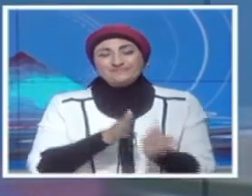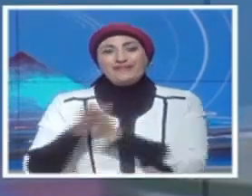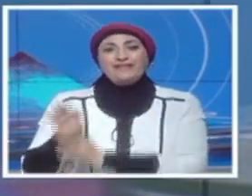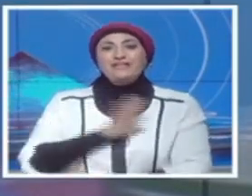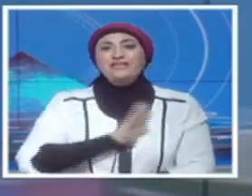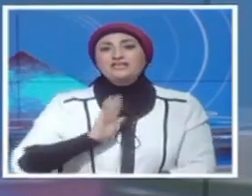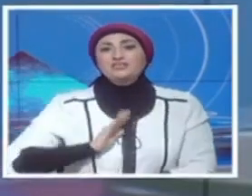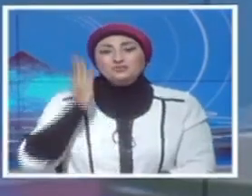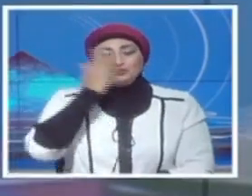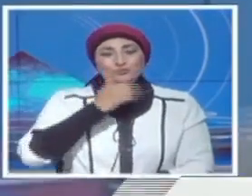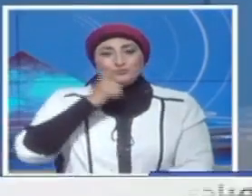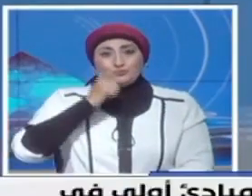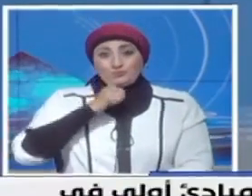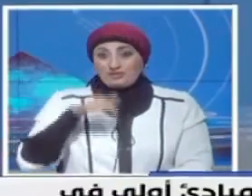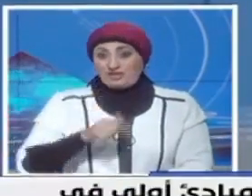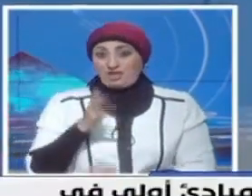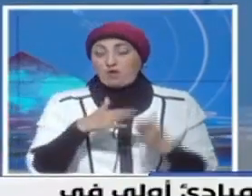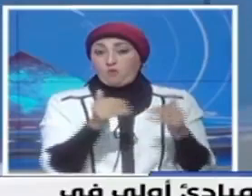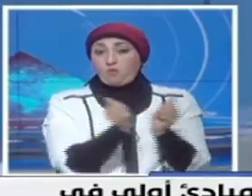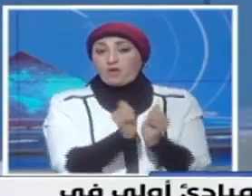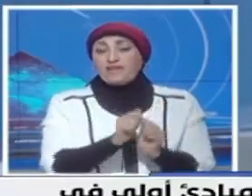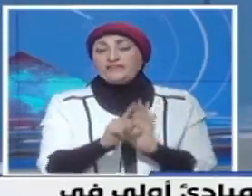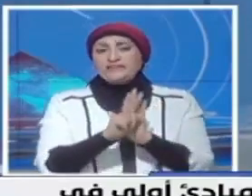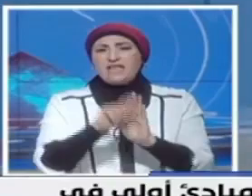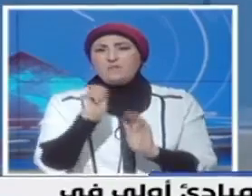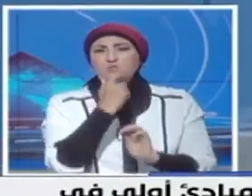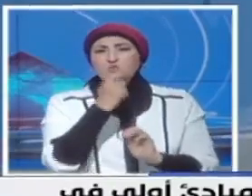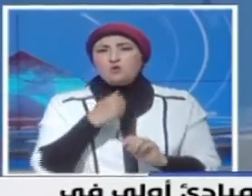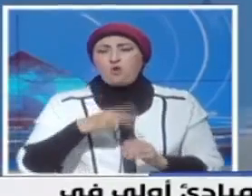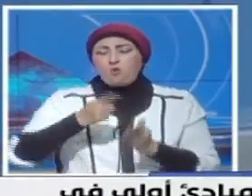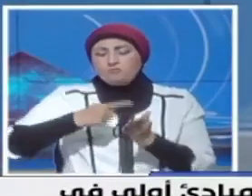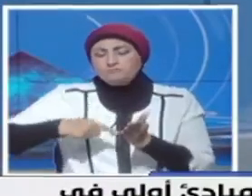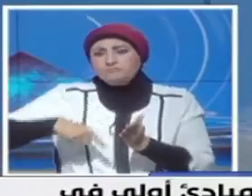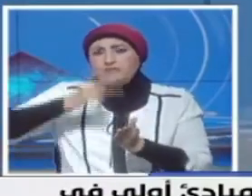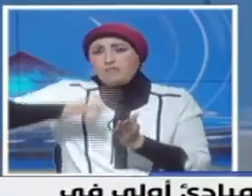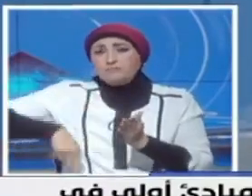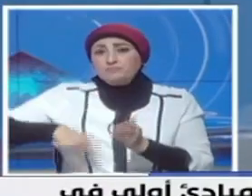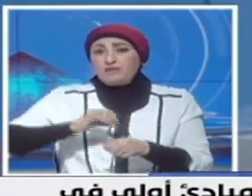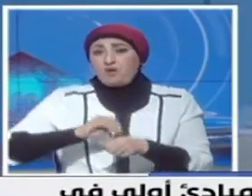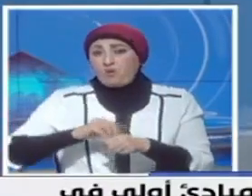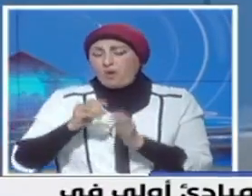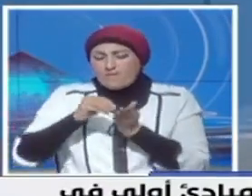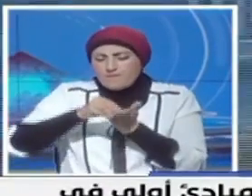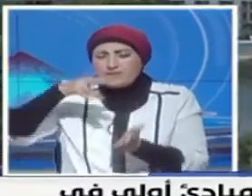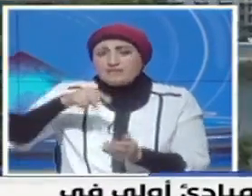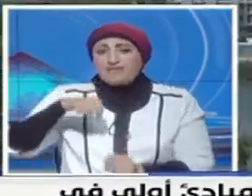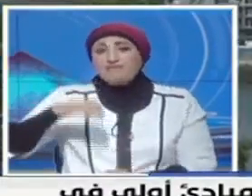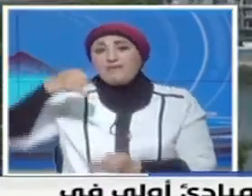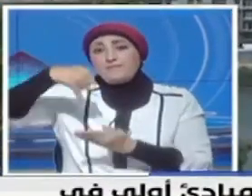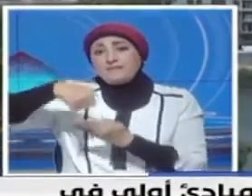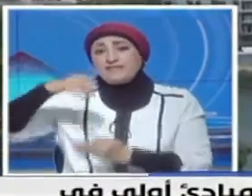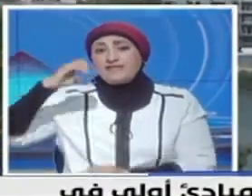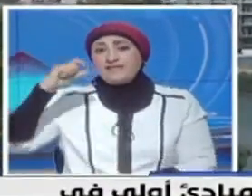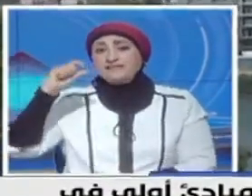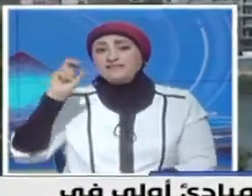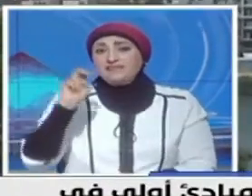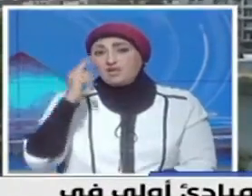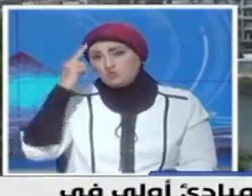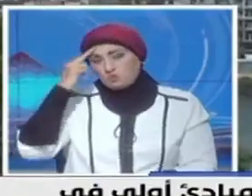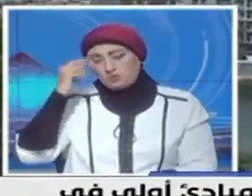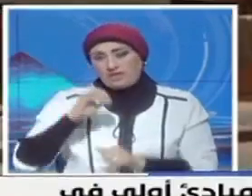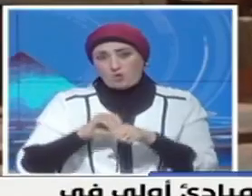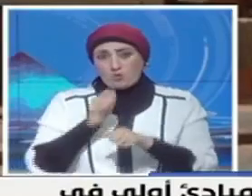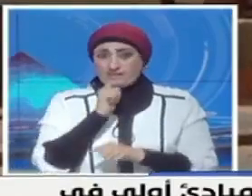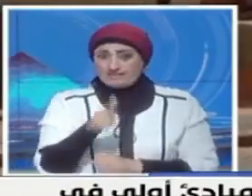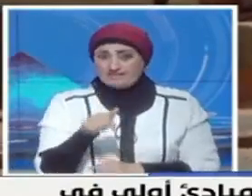كان الجيش السوداني وقوات الدعم السريع قد وقعا على اتفاق مبادئ أولي في مدينة جدة السعودية.